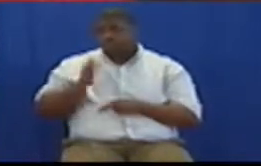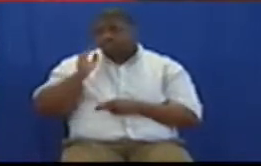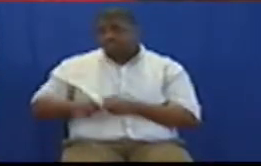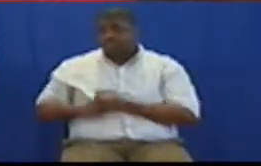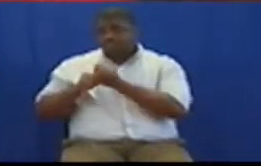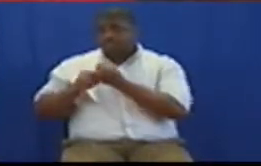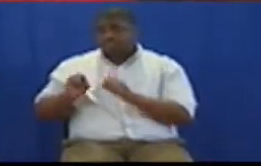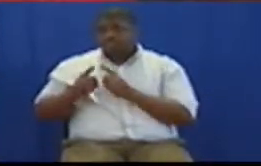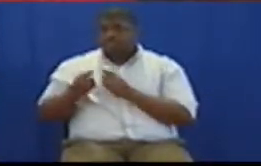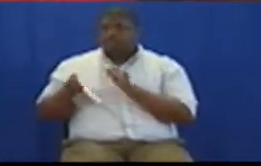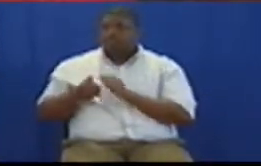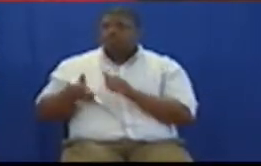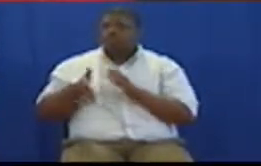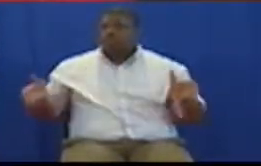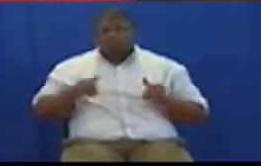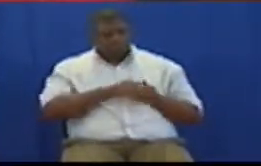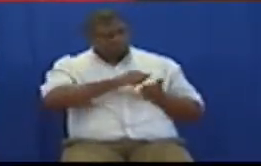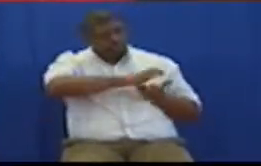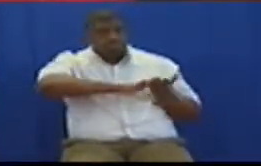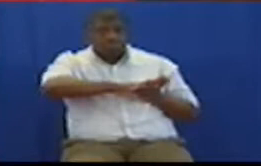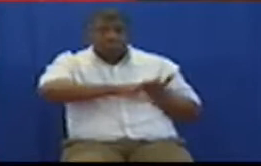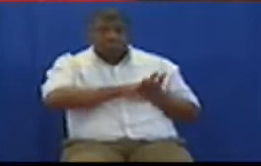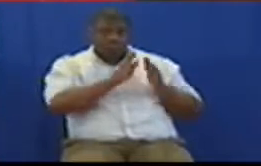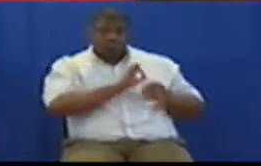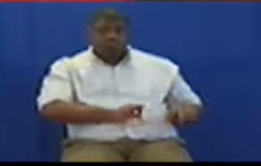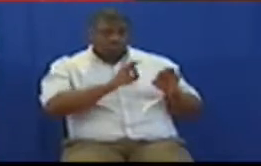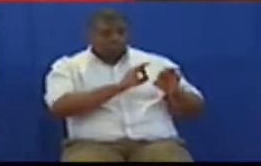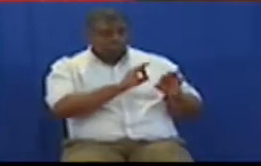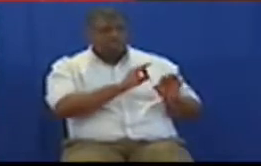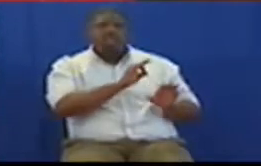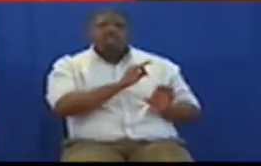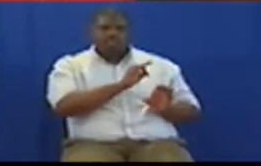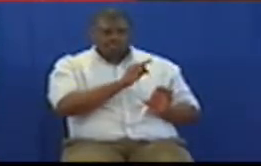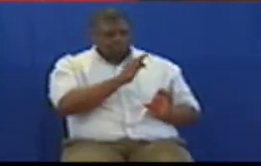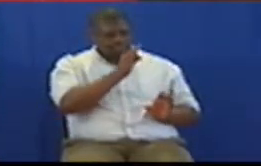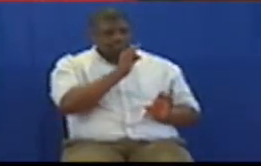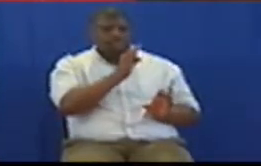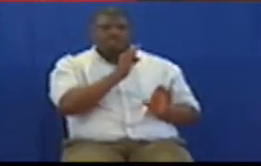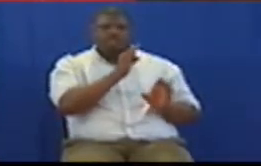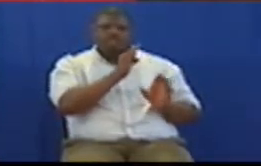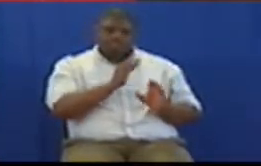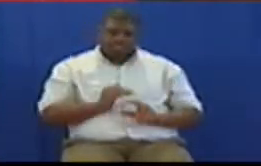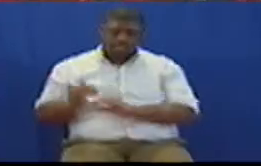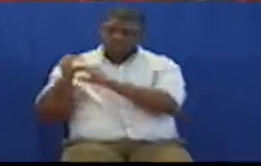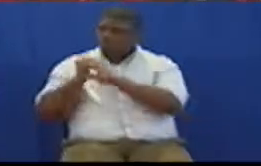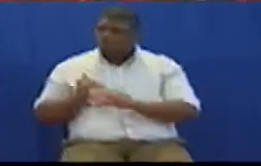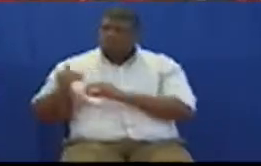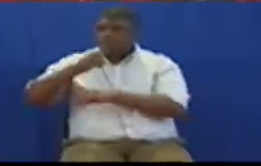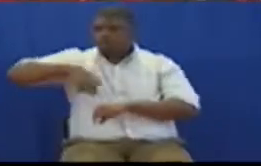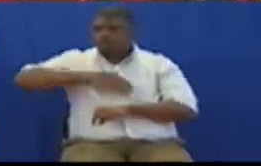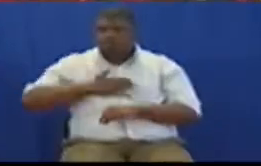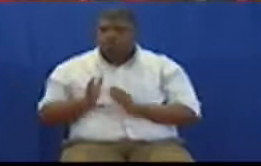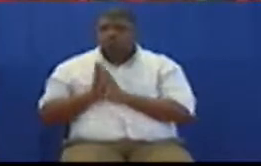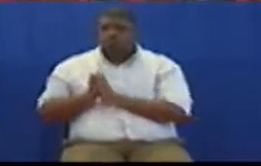ni jambo kubwa, ni jambo la msingi kusudi kuboresha demokrasia yetu. Nadhani mda wangu Mheshimiwa Spika, na kushukuru kwa kunivumilia,